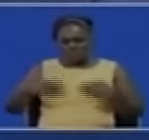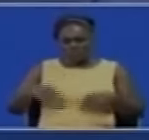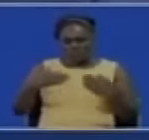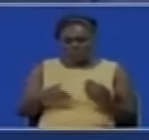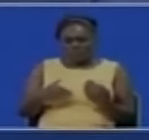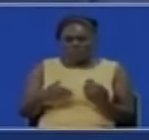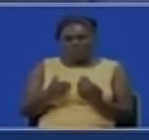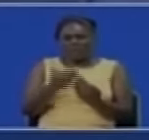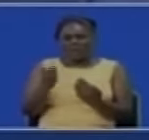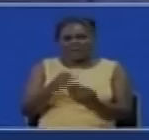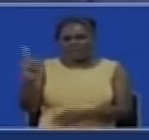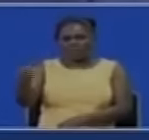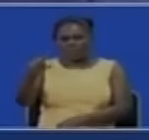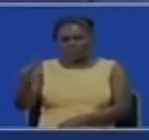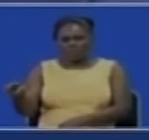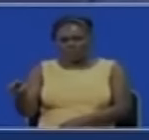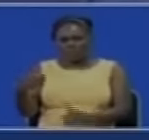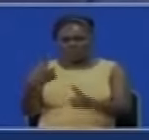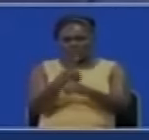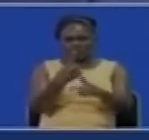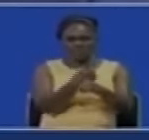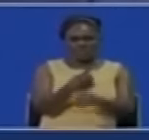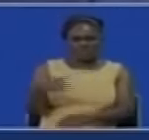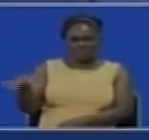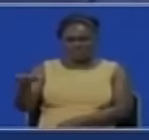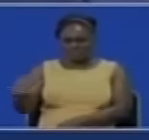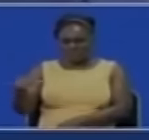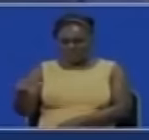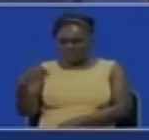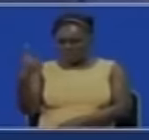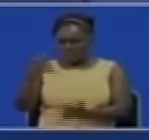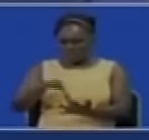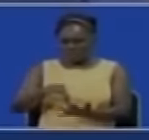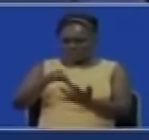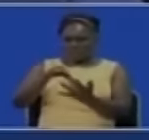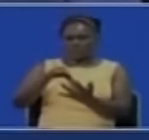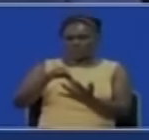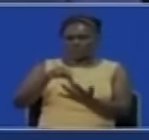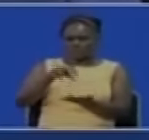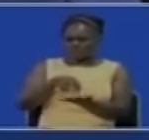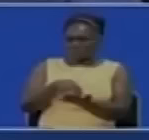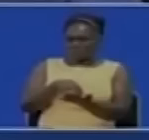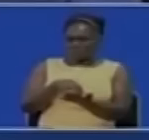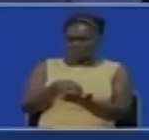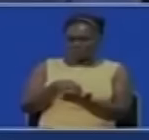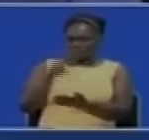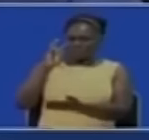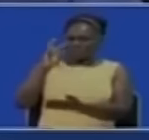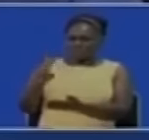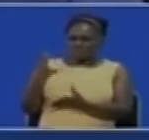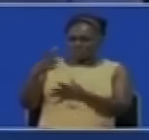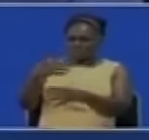briefcase clinics in various regions. I think one particular case is what you have maybe seen from our